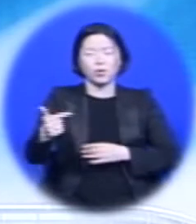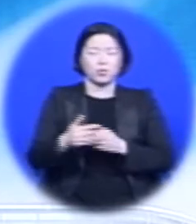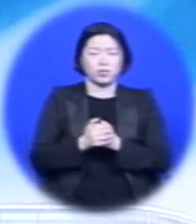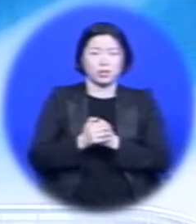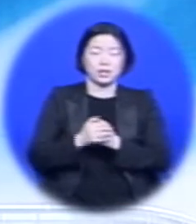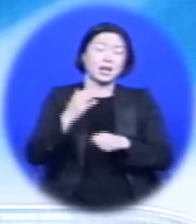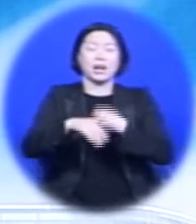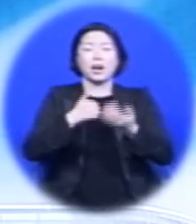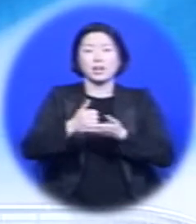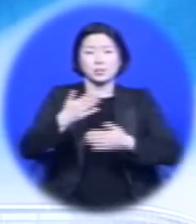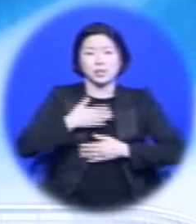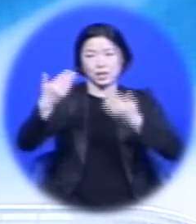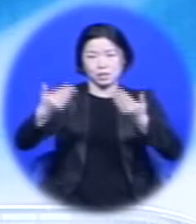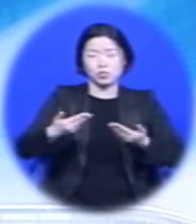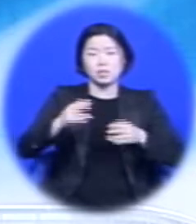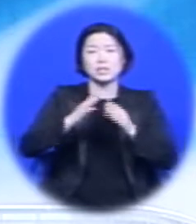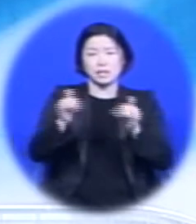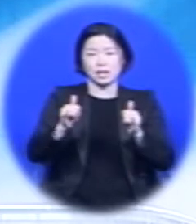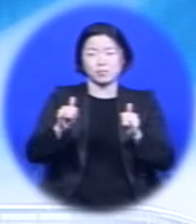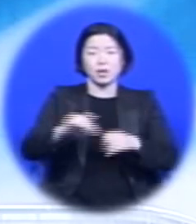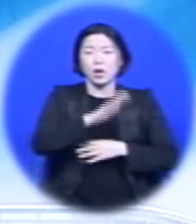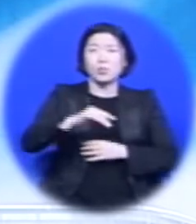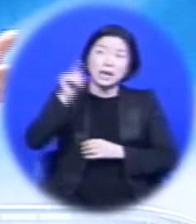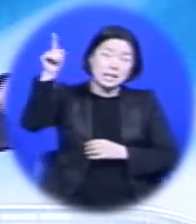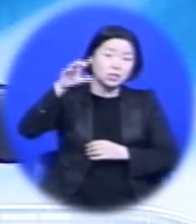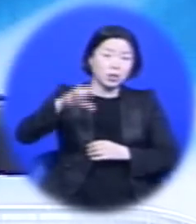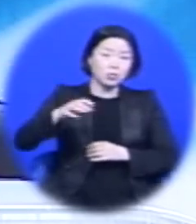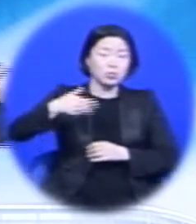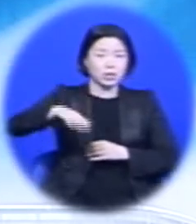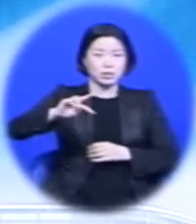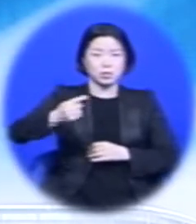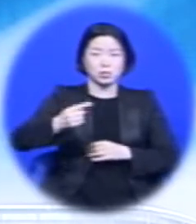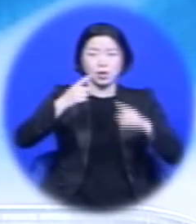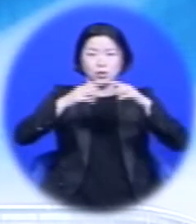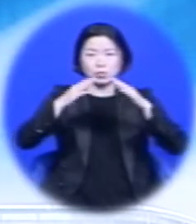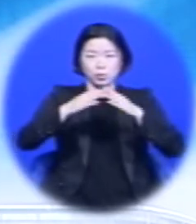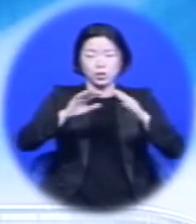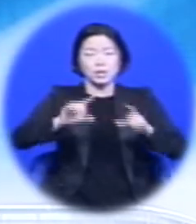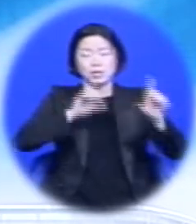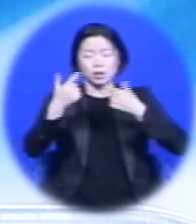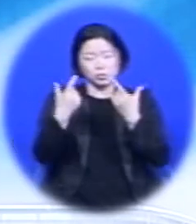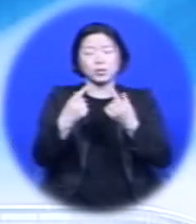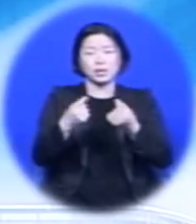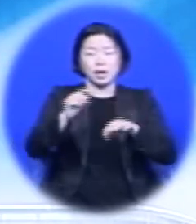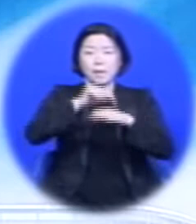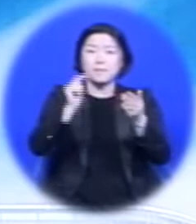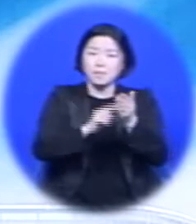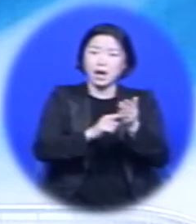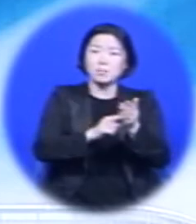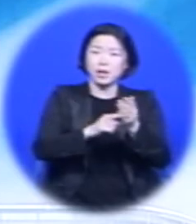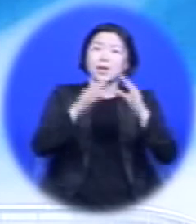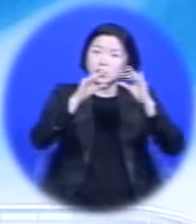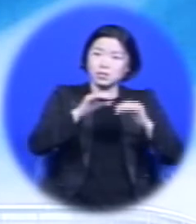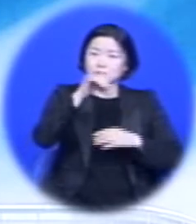하나님이 나에게 주신 사람. 우리가 천국에 가서도 교회 생활 똑같습니다. 마음에 드는 사람도 있고